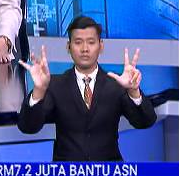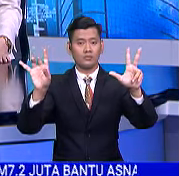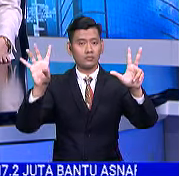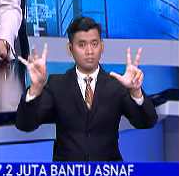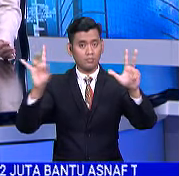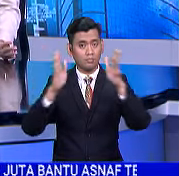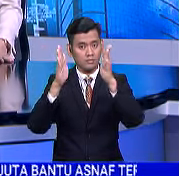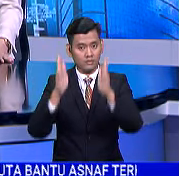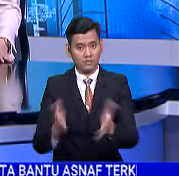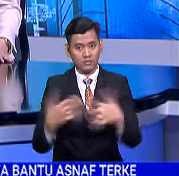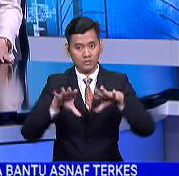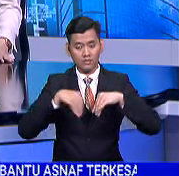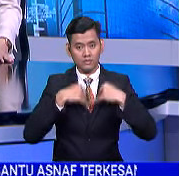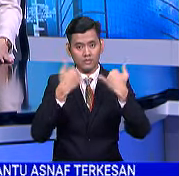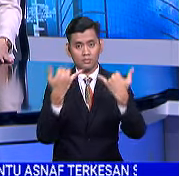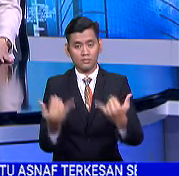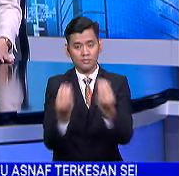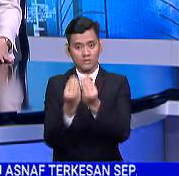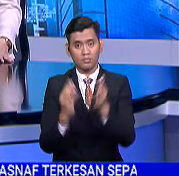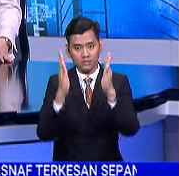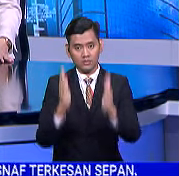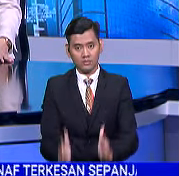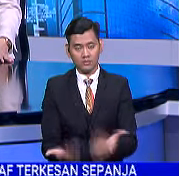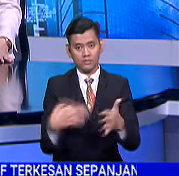3,944,987 dos. Berikut data harian vaksinasi